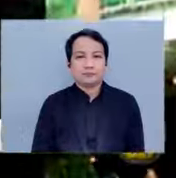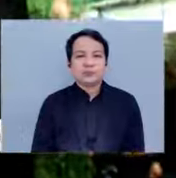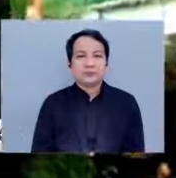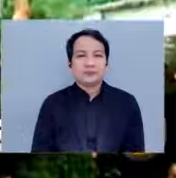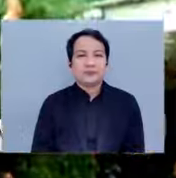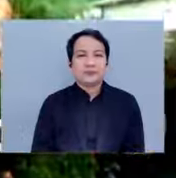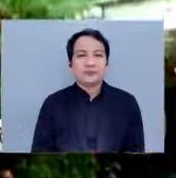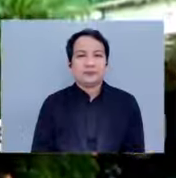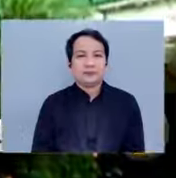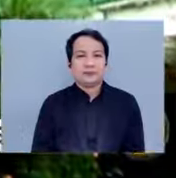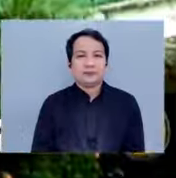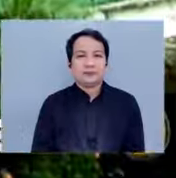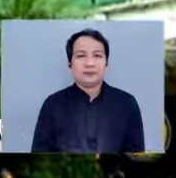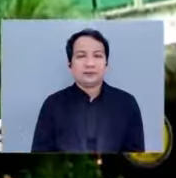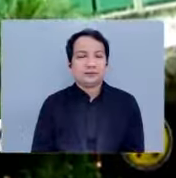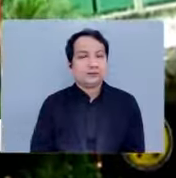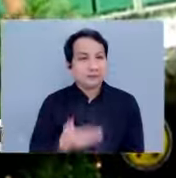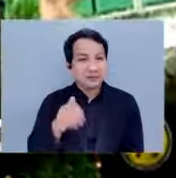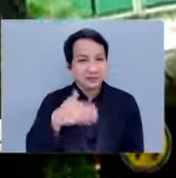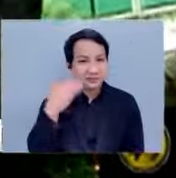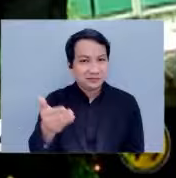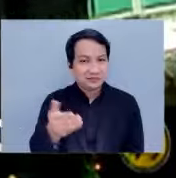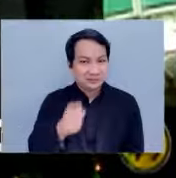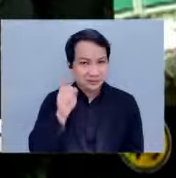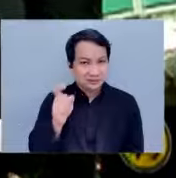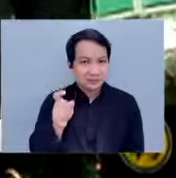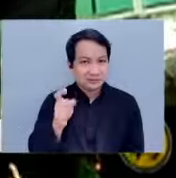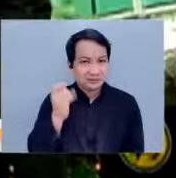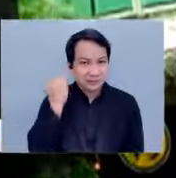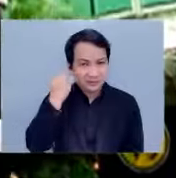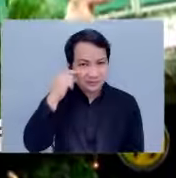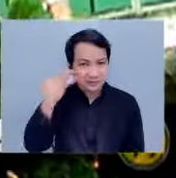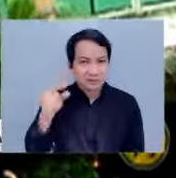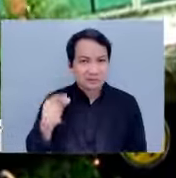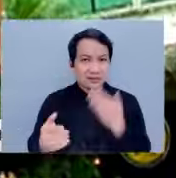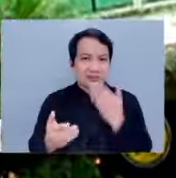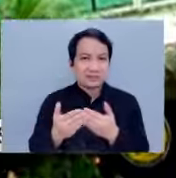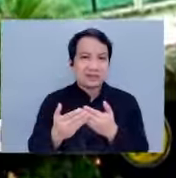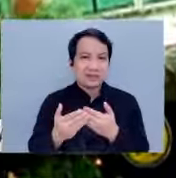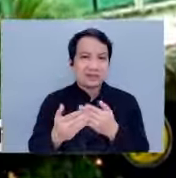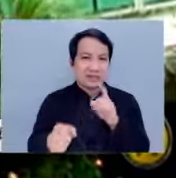Why not? Hanggang sa susunod na talungan, ako po si Justin Quirino para sa Tanong Ko Lang.